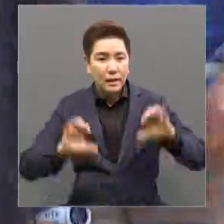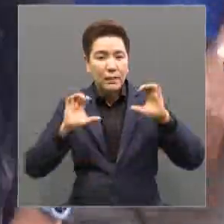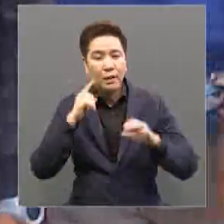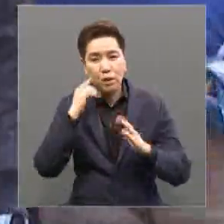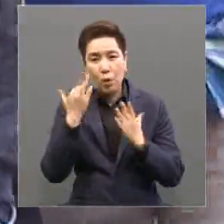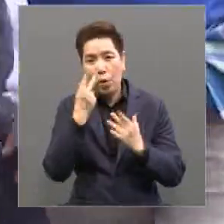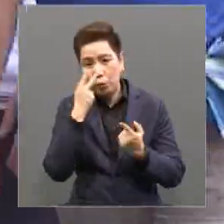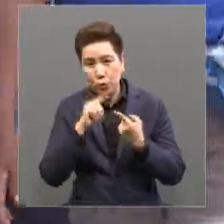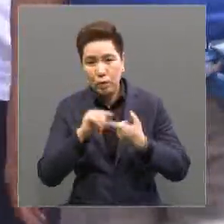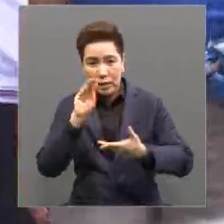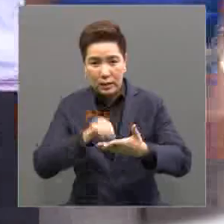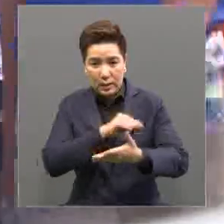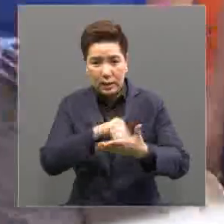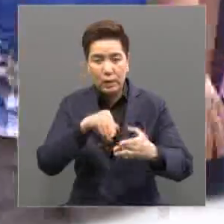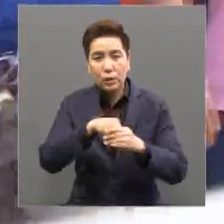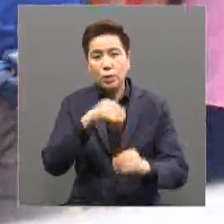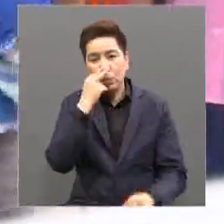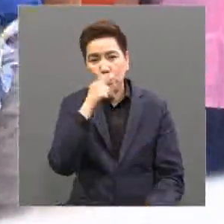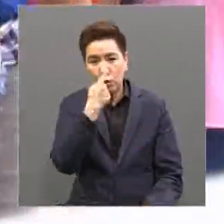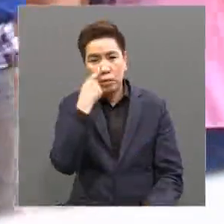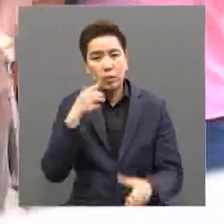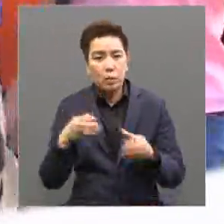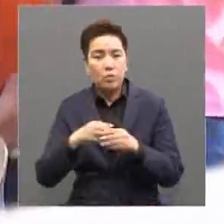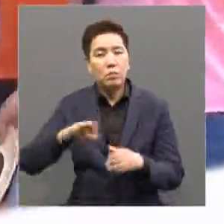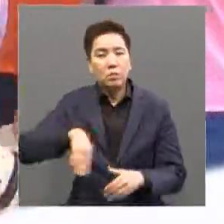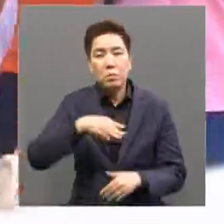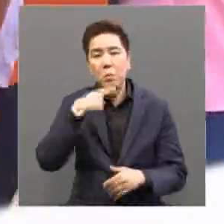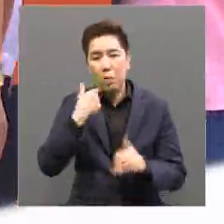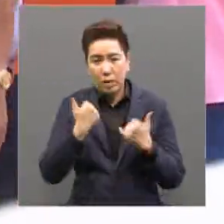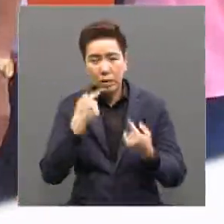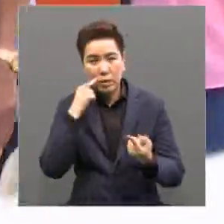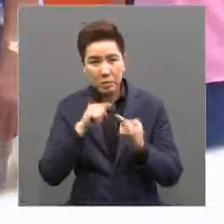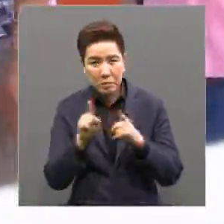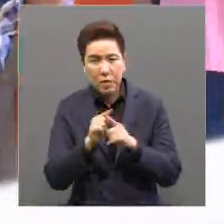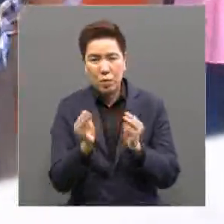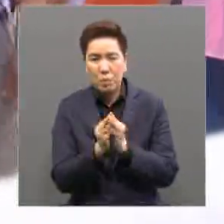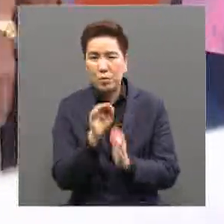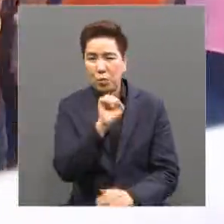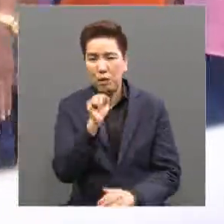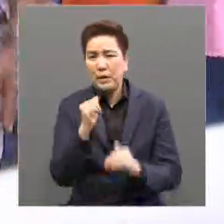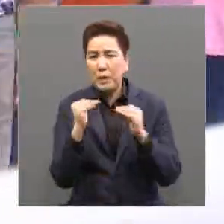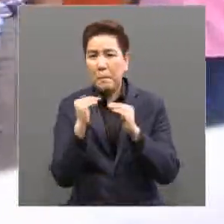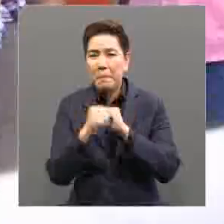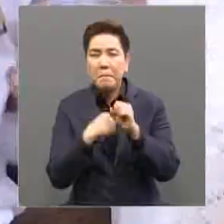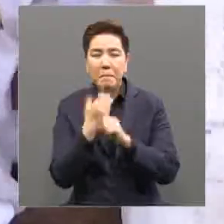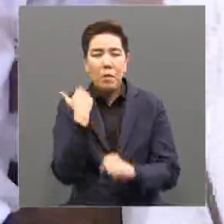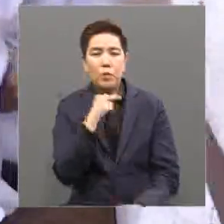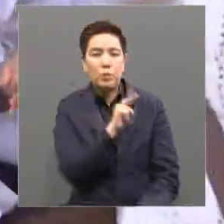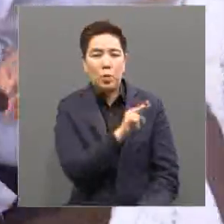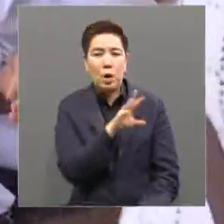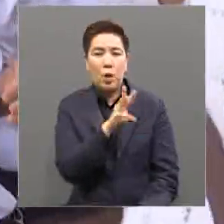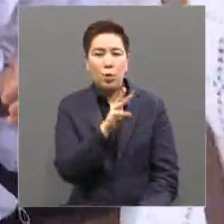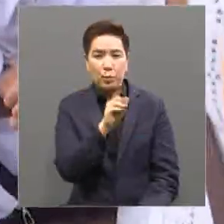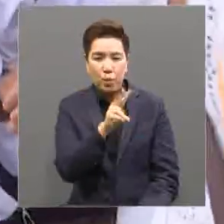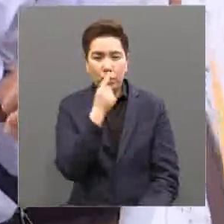องรอดูผลการเลือกตั้งก่อนในส่วนของพรรคเองเชื่อว่าการเลือกตั้งครั้งนี้น่าจะได้ส.ส.ใกล้เคียงกับปี62เพราะว่ามั่นใจในตั